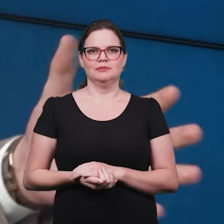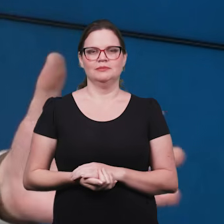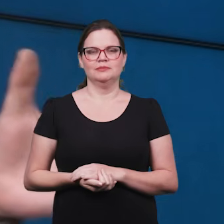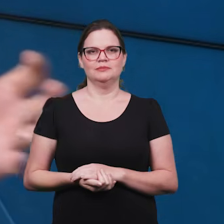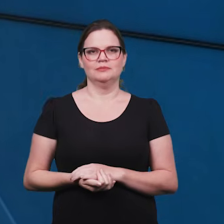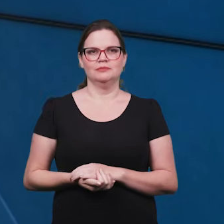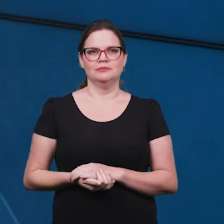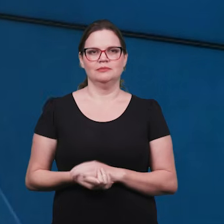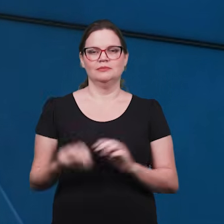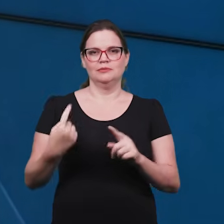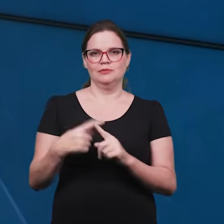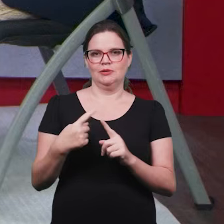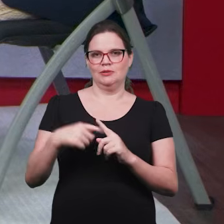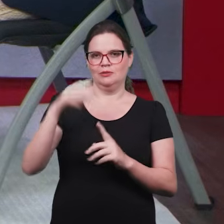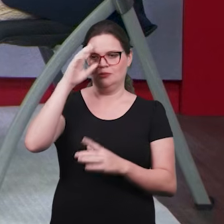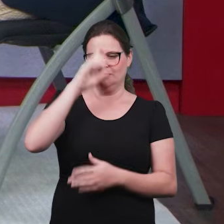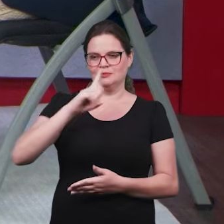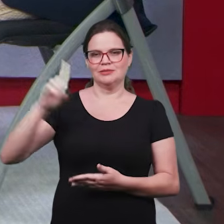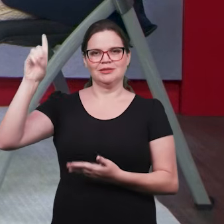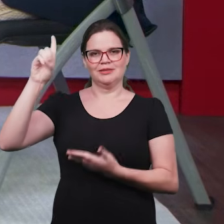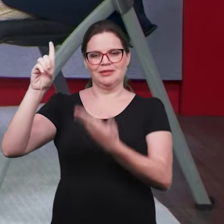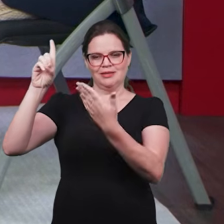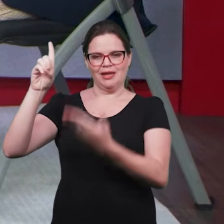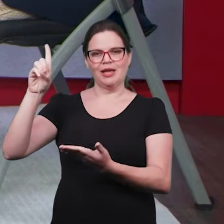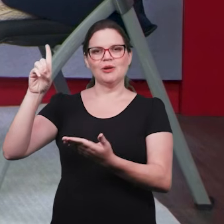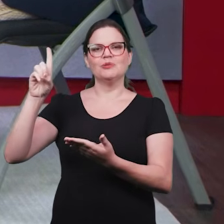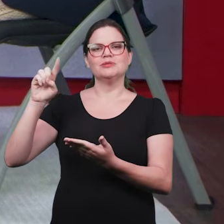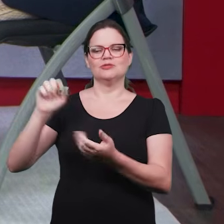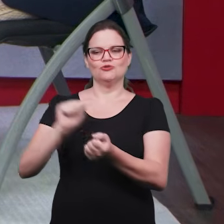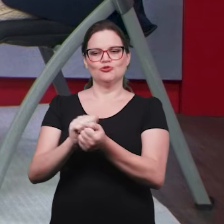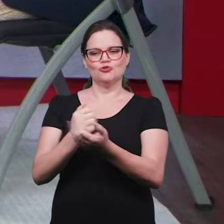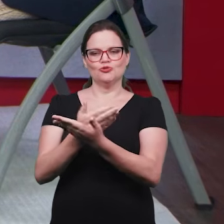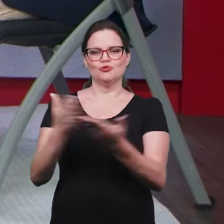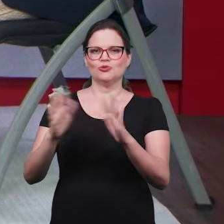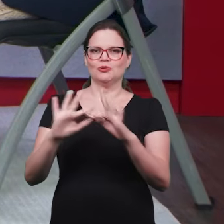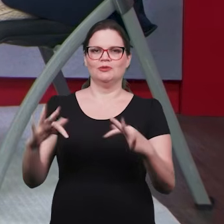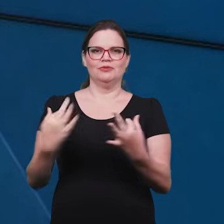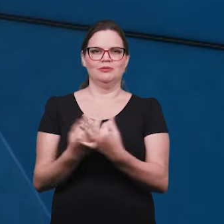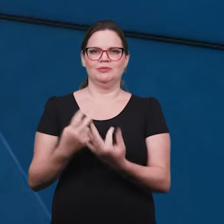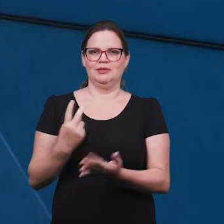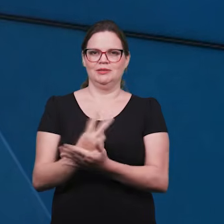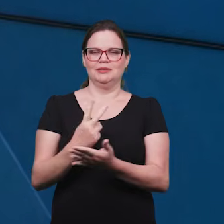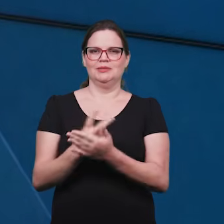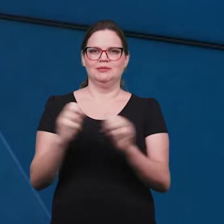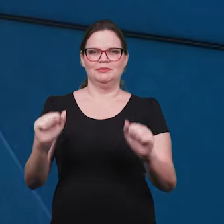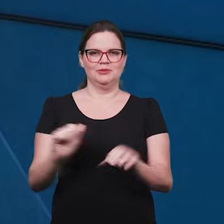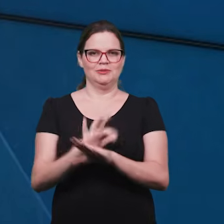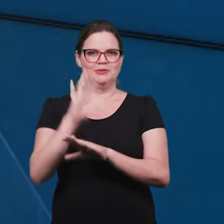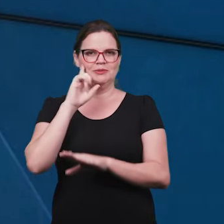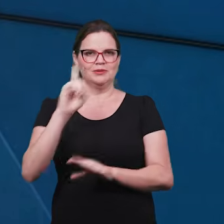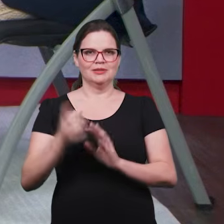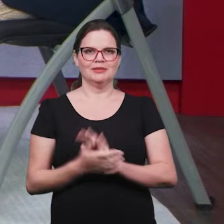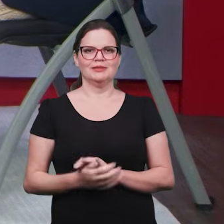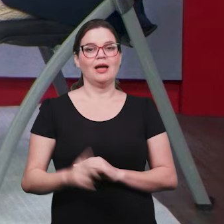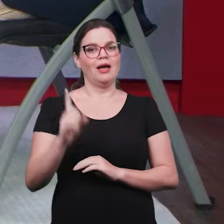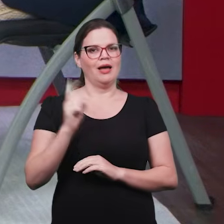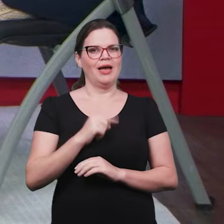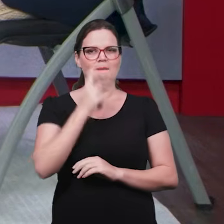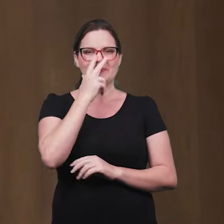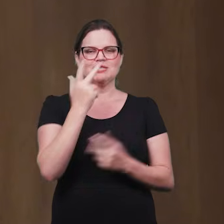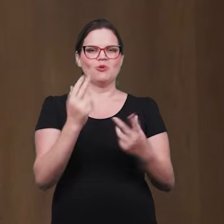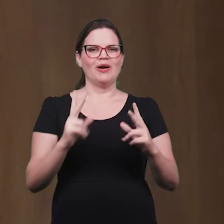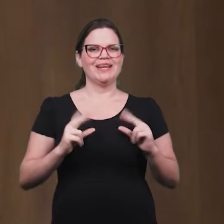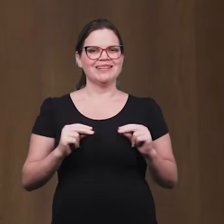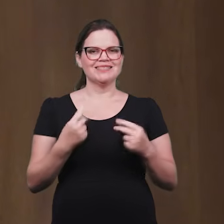кого-то Бог становится ихний Бог. Quando o Deus dos pais deles se torna o Deus deles. Слава Богу. Glória a Deus. Glória a Deus, é